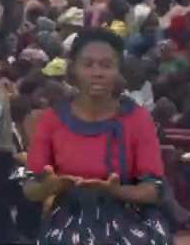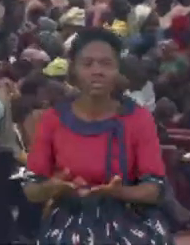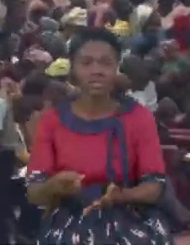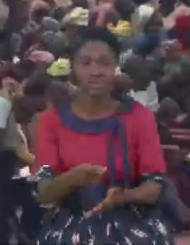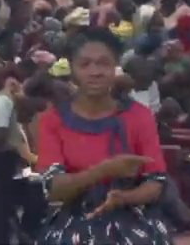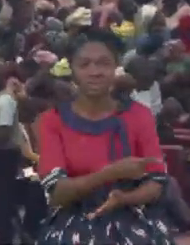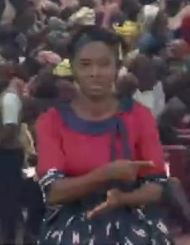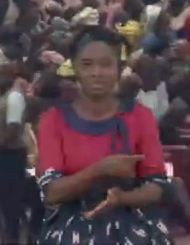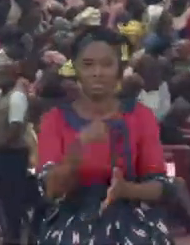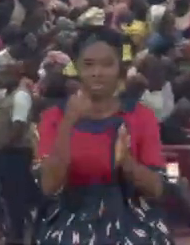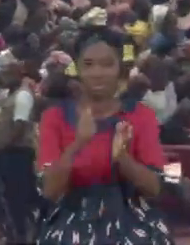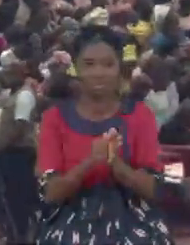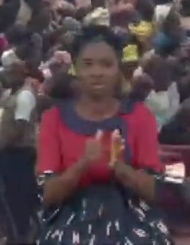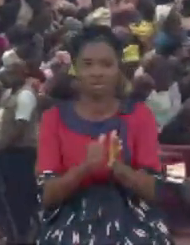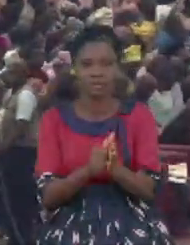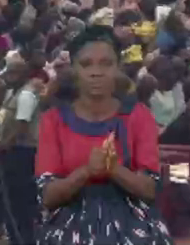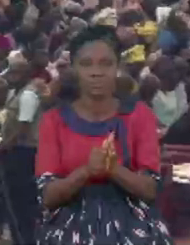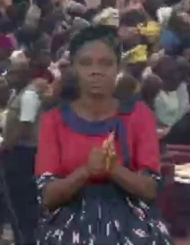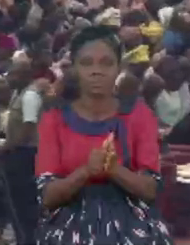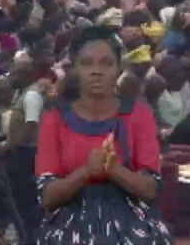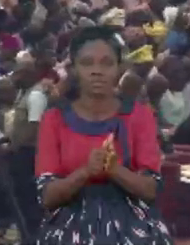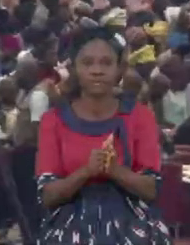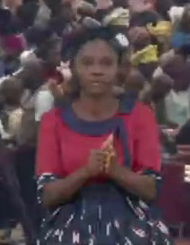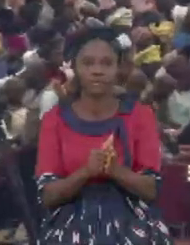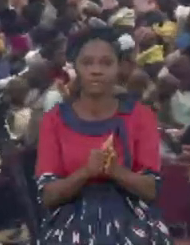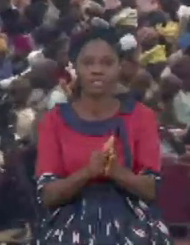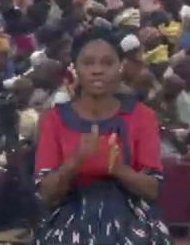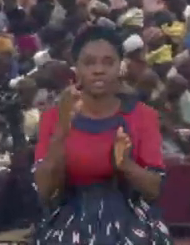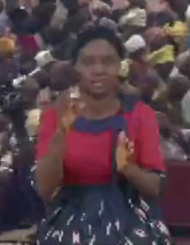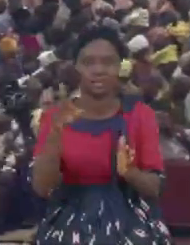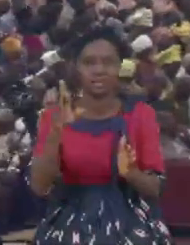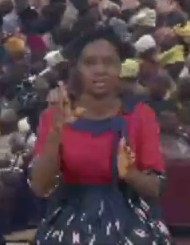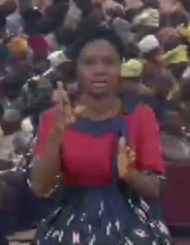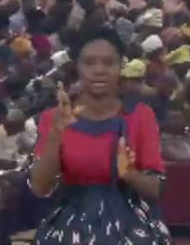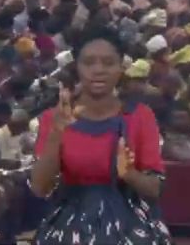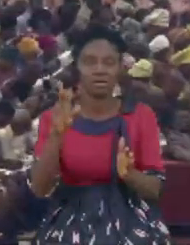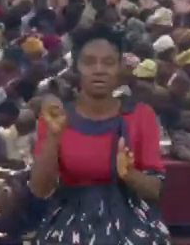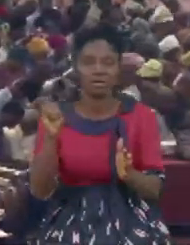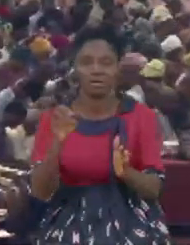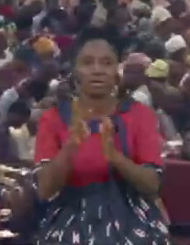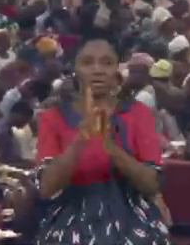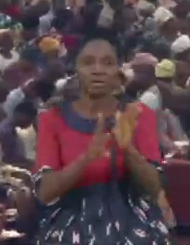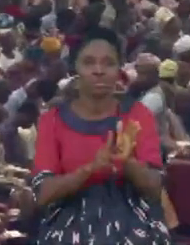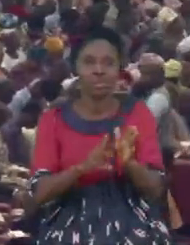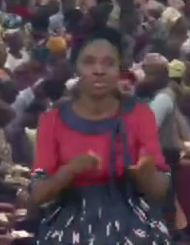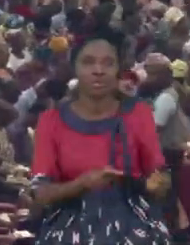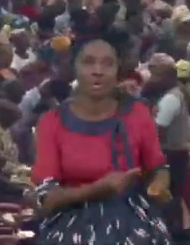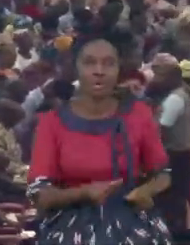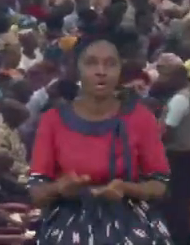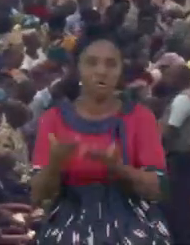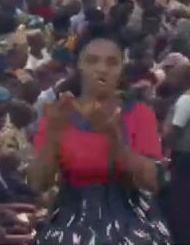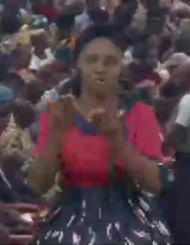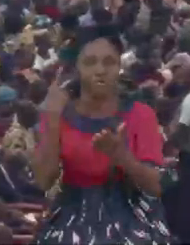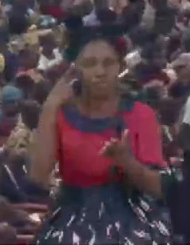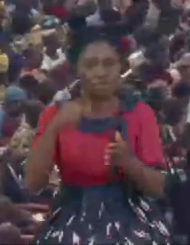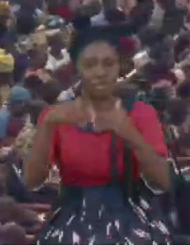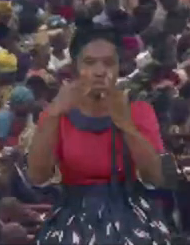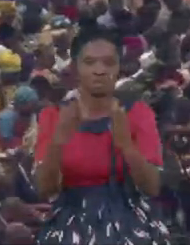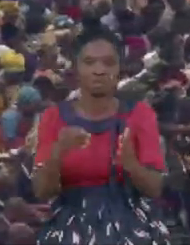somme pour les faire déplacer. Avec des offrandes volontaires pour la maison de Dieu qui est